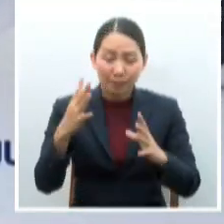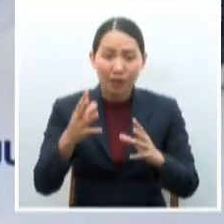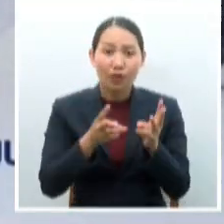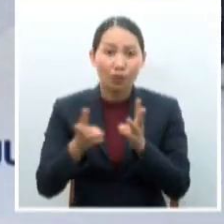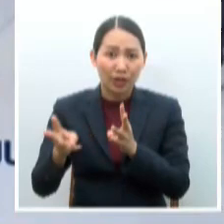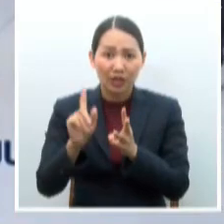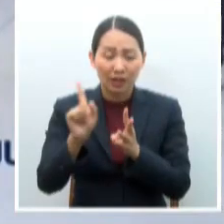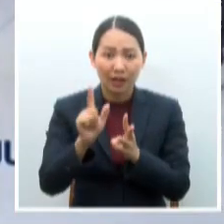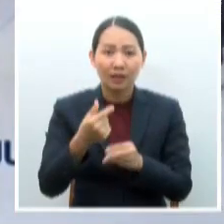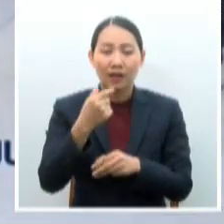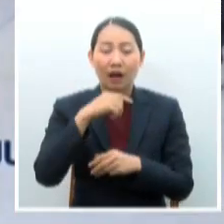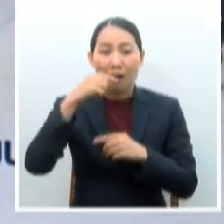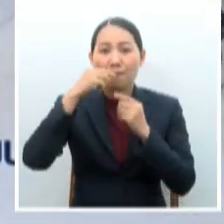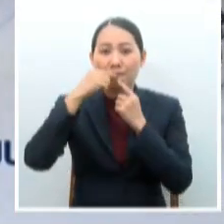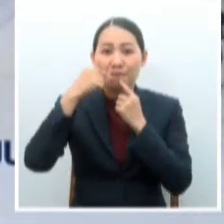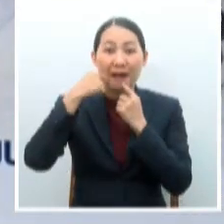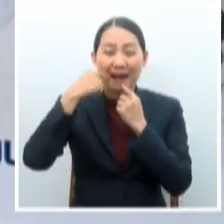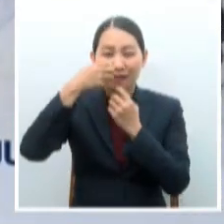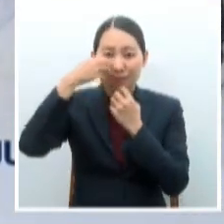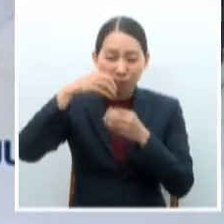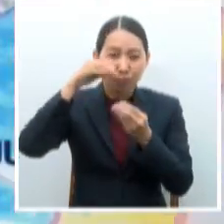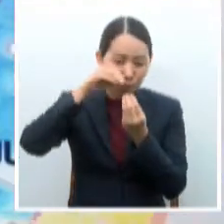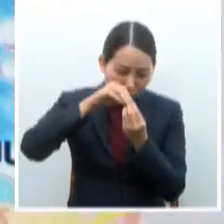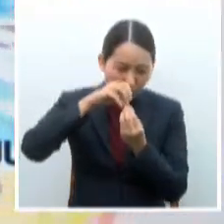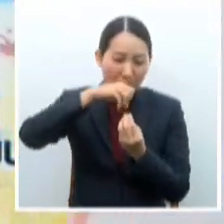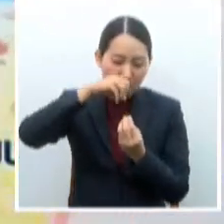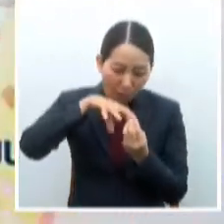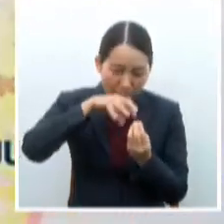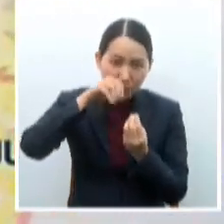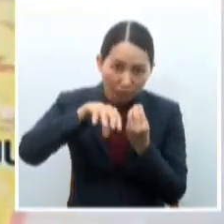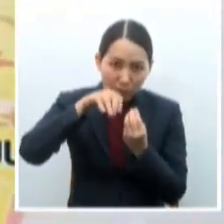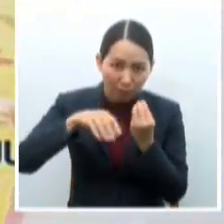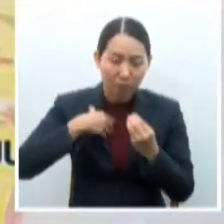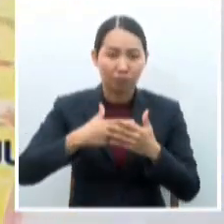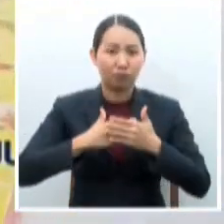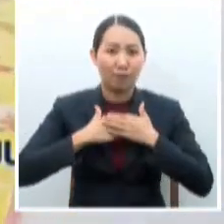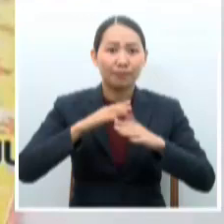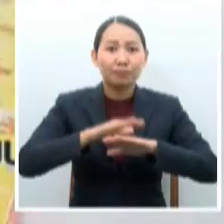และ CPR จนกว่าทีมกู้ชีพจะมาถึงหากเด็กหมดสติแต่ยังห